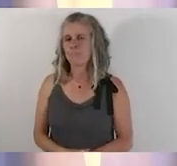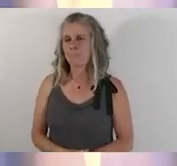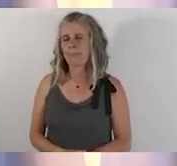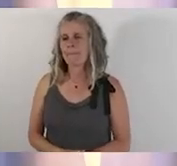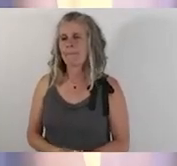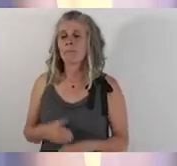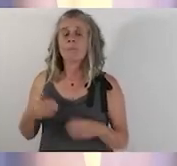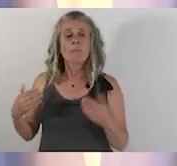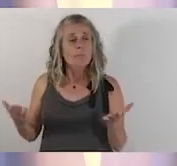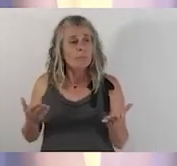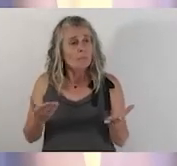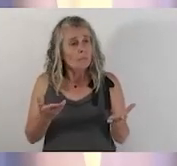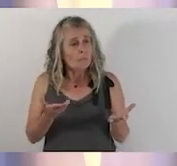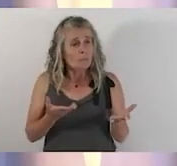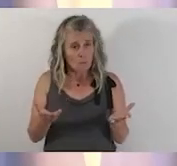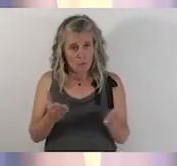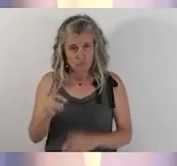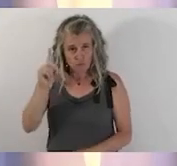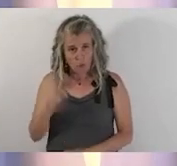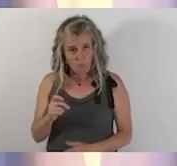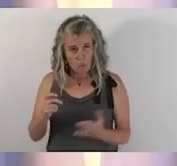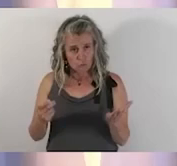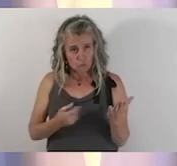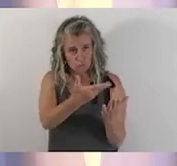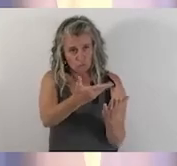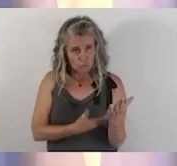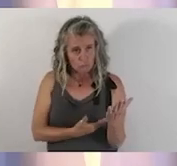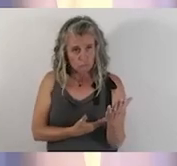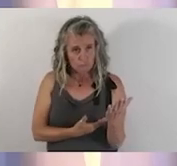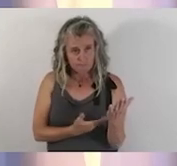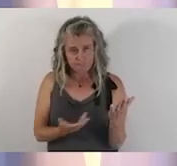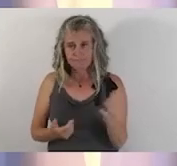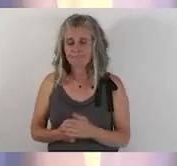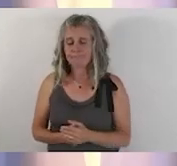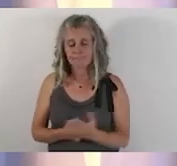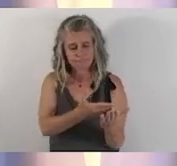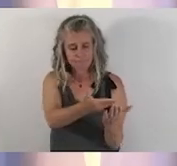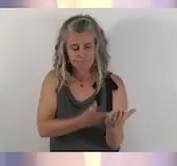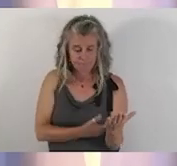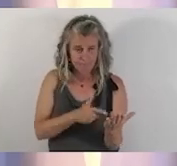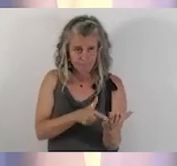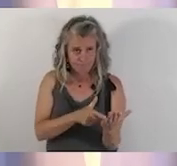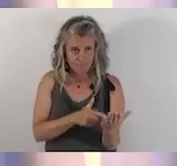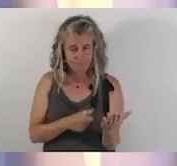Si vous voulez bien, je commence par cette délibération